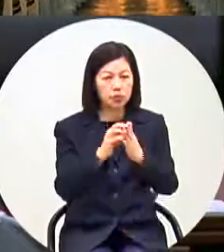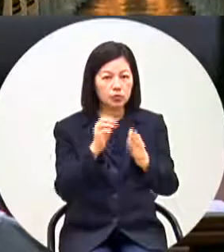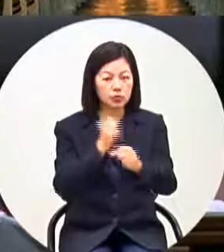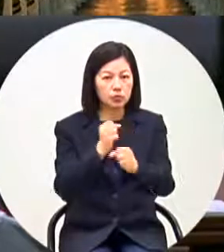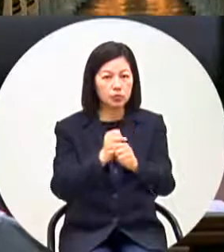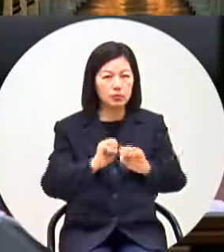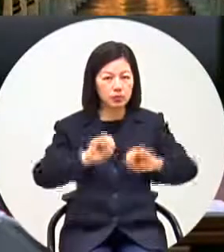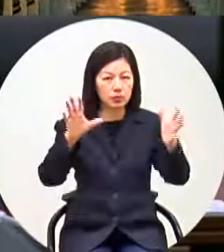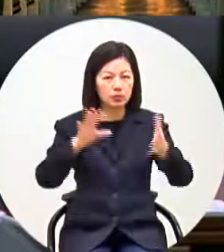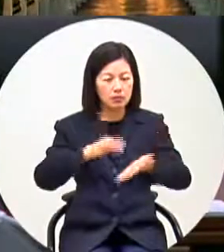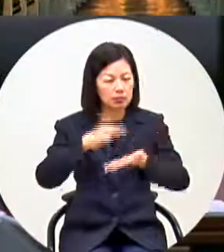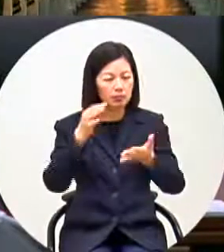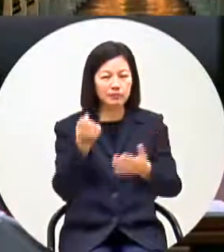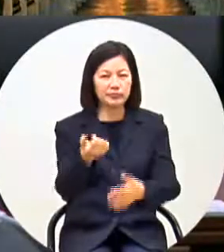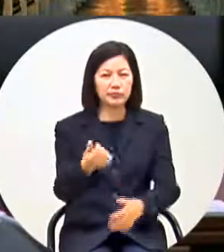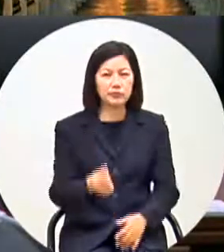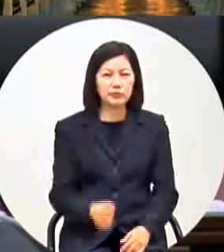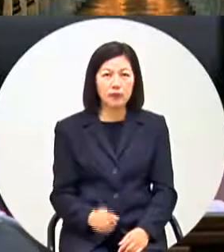的